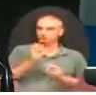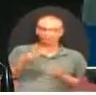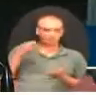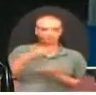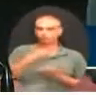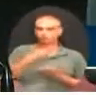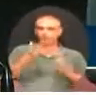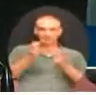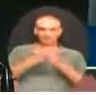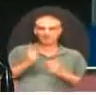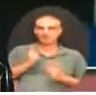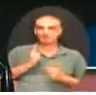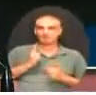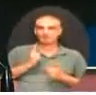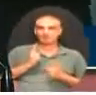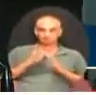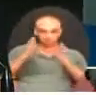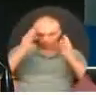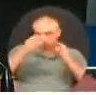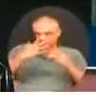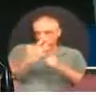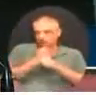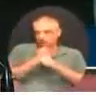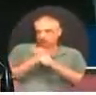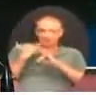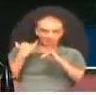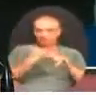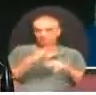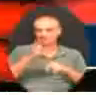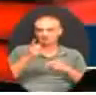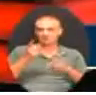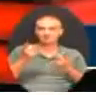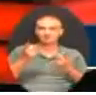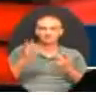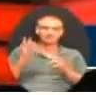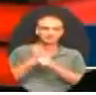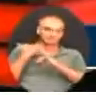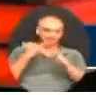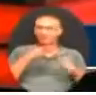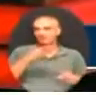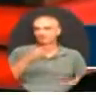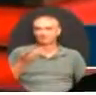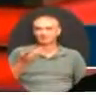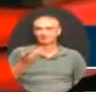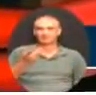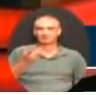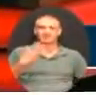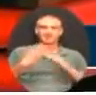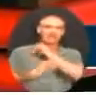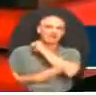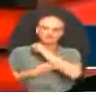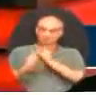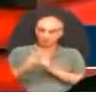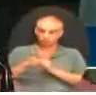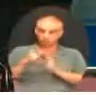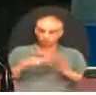את החברה הפרטית, שכל הכבוד לה שהיא הצליחה להביא כמובן, את קומטק שהיא הצליחה להביא לכאן את ארגנטינה,